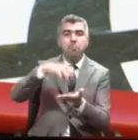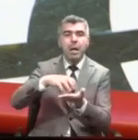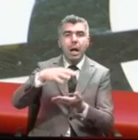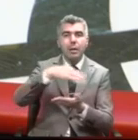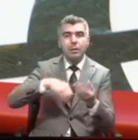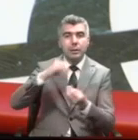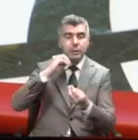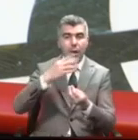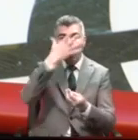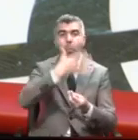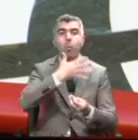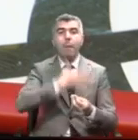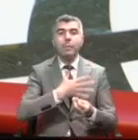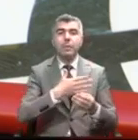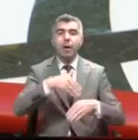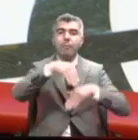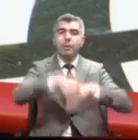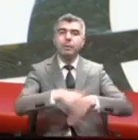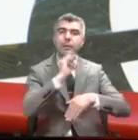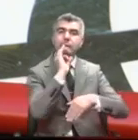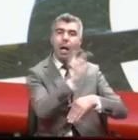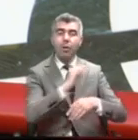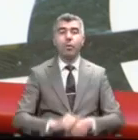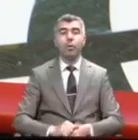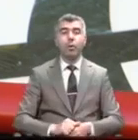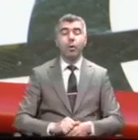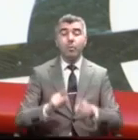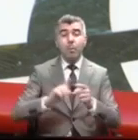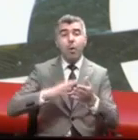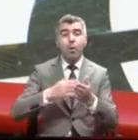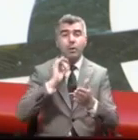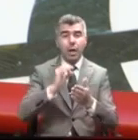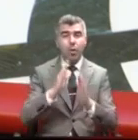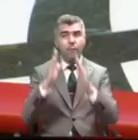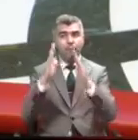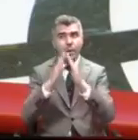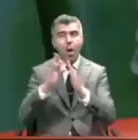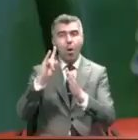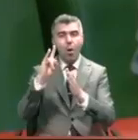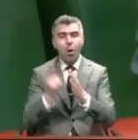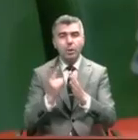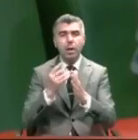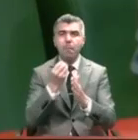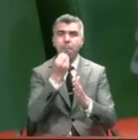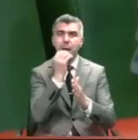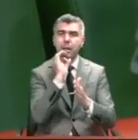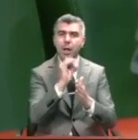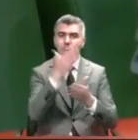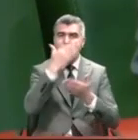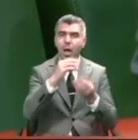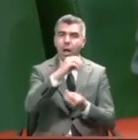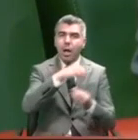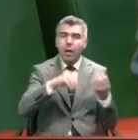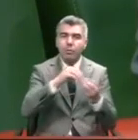المنوره والمشاعر المقدسه خلال ايام الحج وضع الاطار العام لتامين السكن والتغذيه للحجاج المقدسه وضع